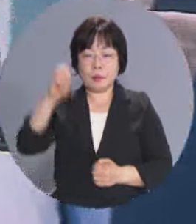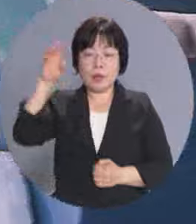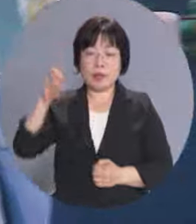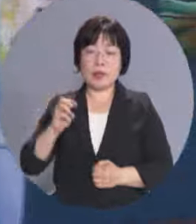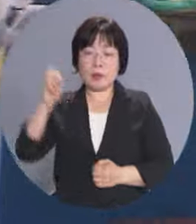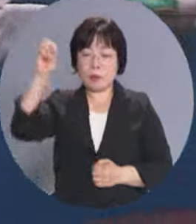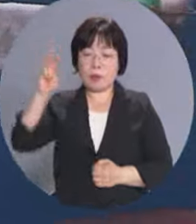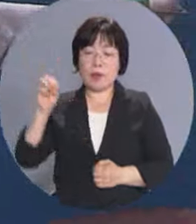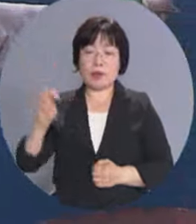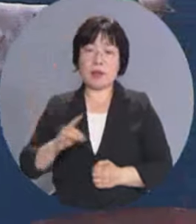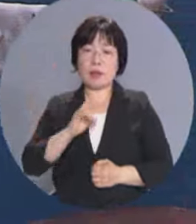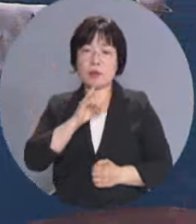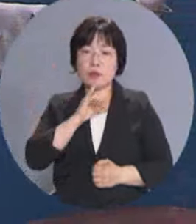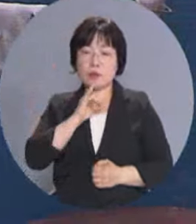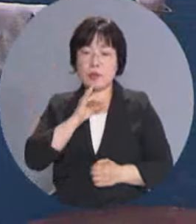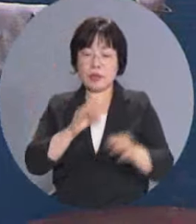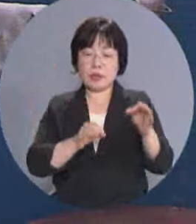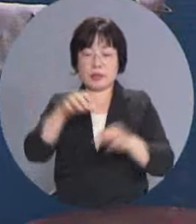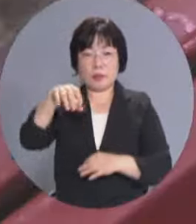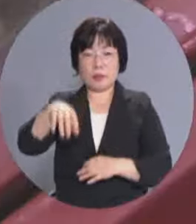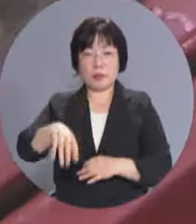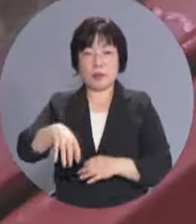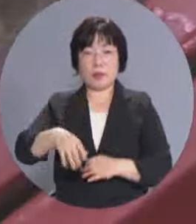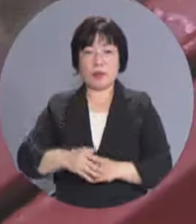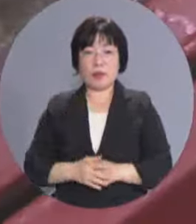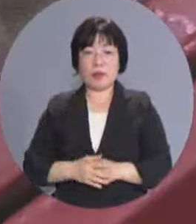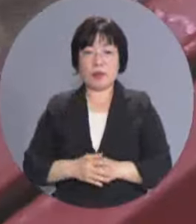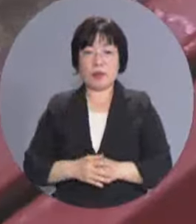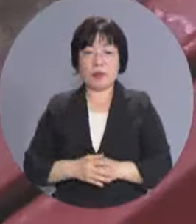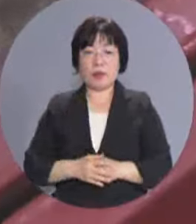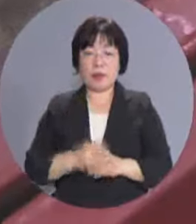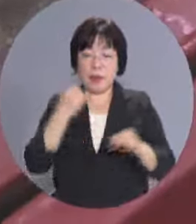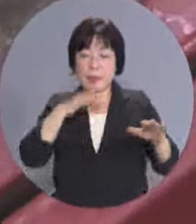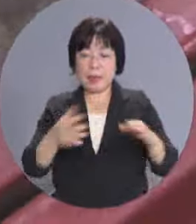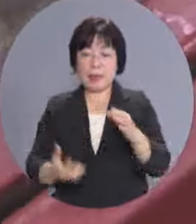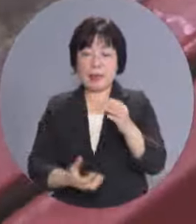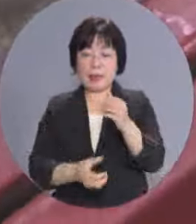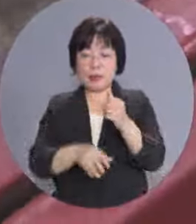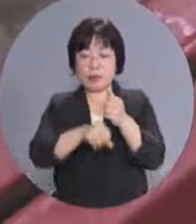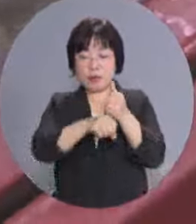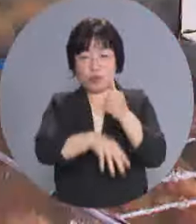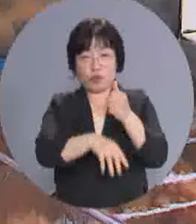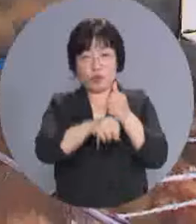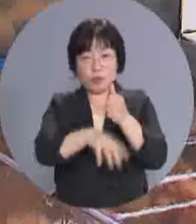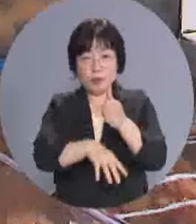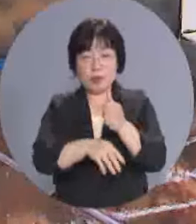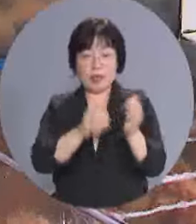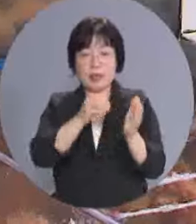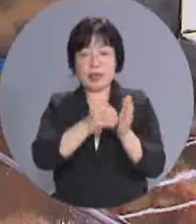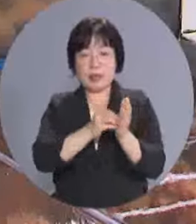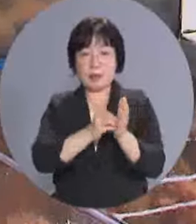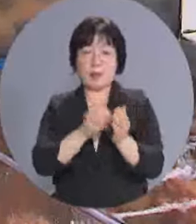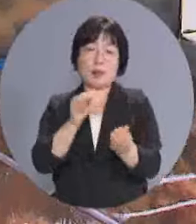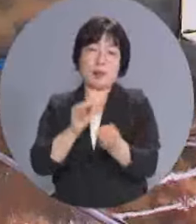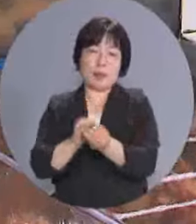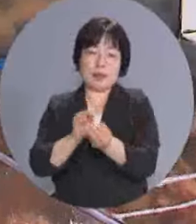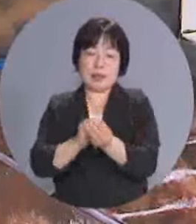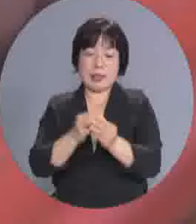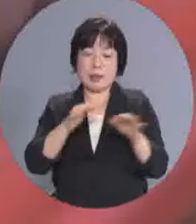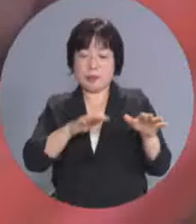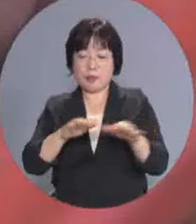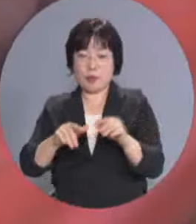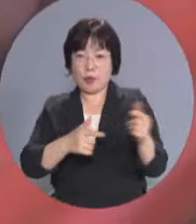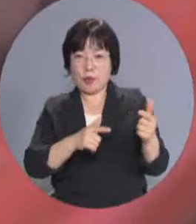광양 대표 상설 시장인 중마시장입니다. 남해 앞바다에서 잡아올린 주꾸미부터 전복과 바지락,